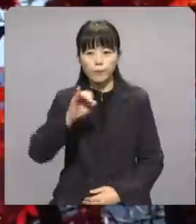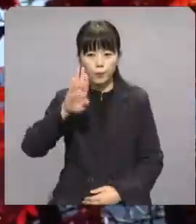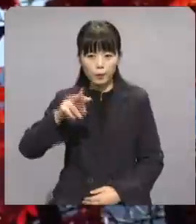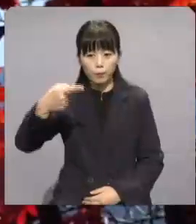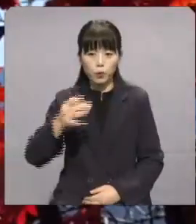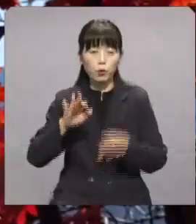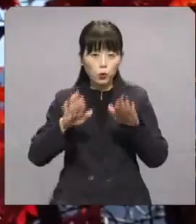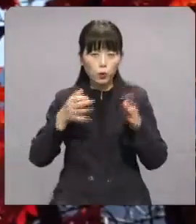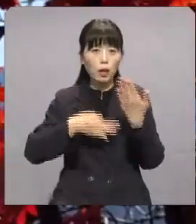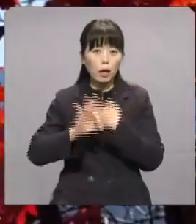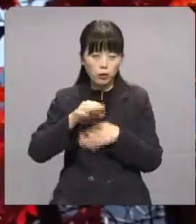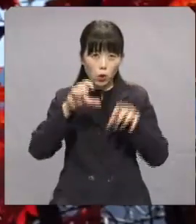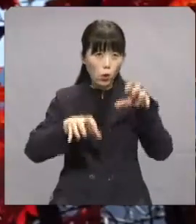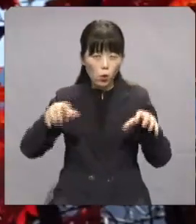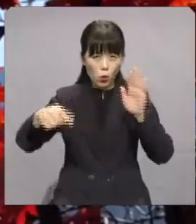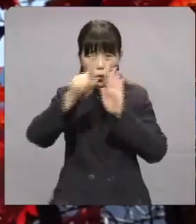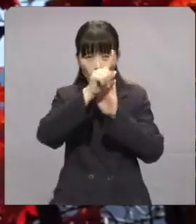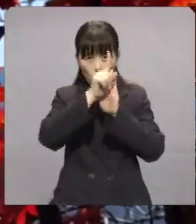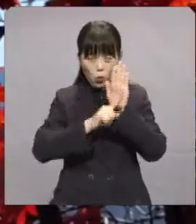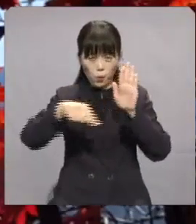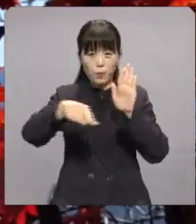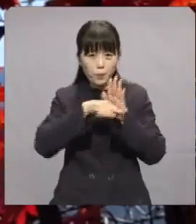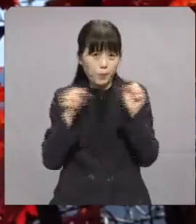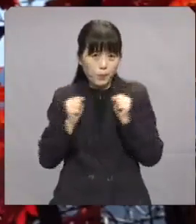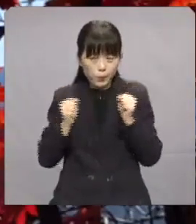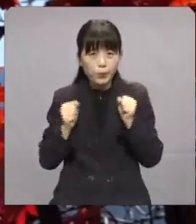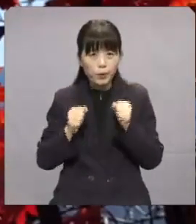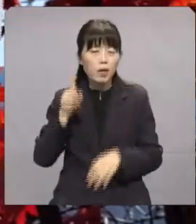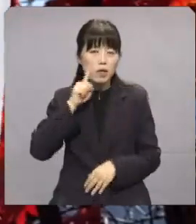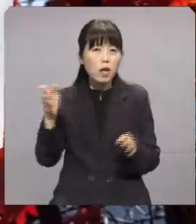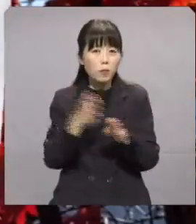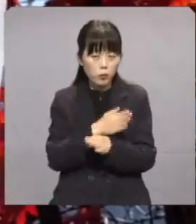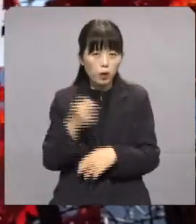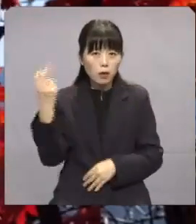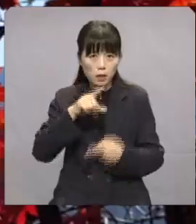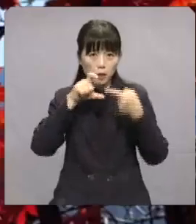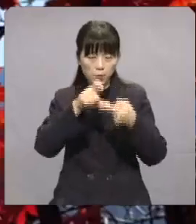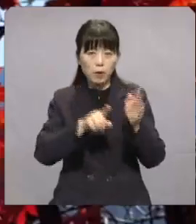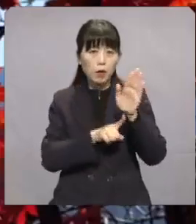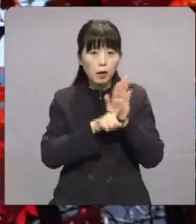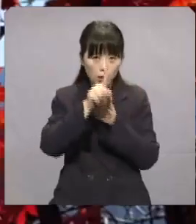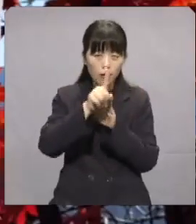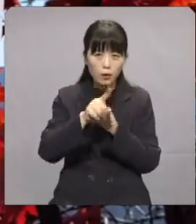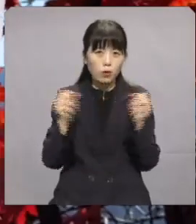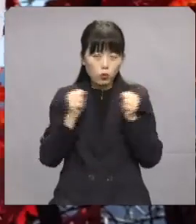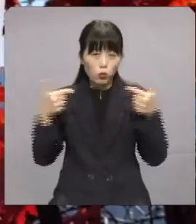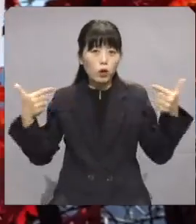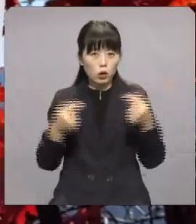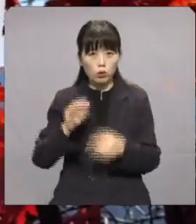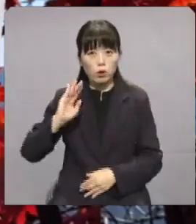입동인 오늘 아침에는 곳곳이 영하권으로 떨어지며 추웠습니다 내일부터는 다시 평년 기온을 회복하면서 추위가